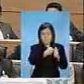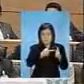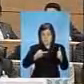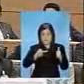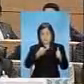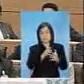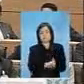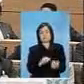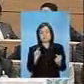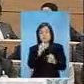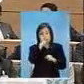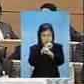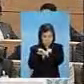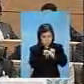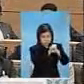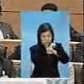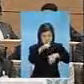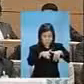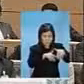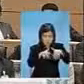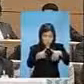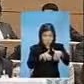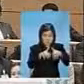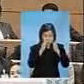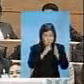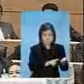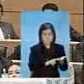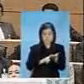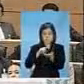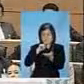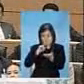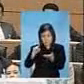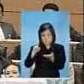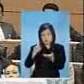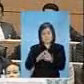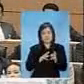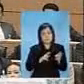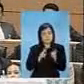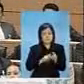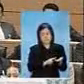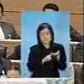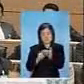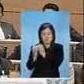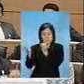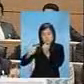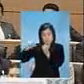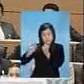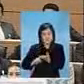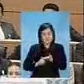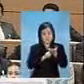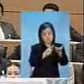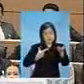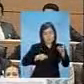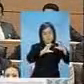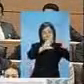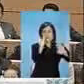ท่านบอกว่าท่านจะรักษาสิทธิประชาชนผู้ไปยื่นเอาแล้วให้ยื่นตรงศาลเลยไม่ต้องให้อัยการพิจารณาหมายความว่